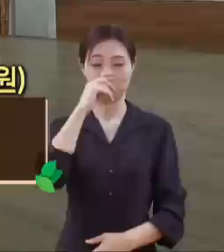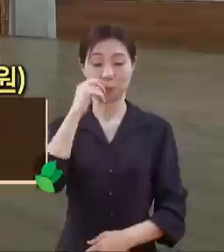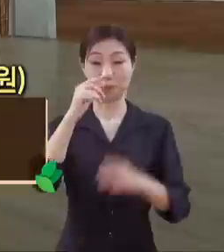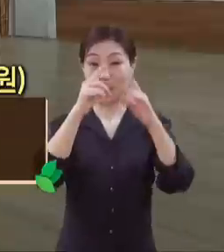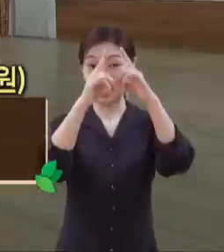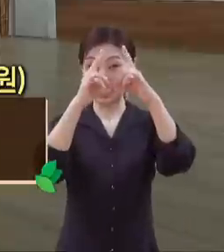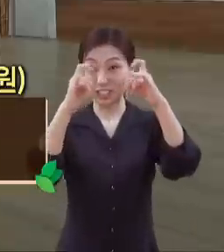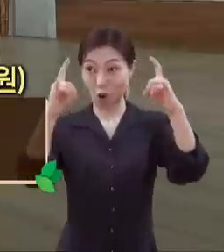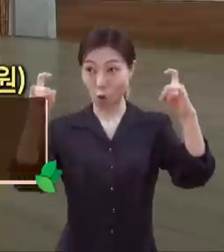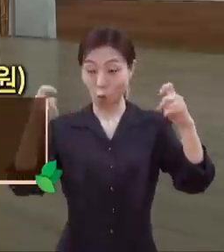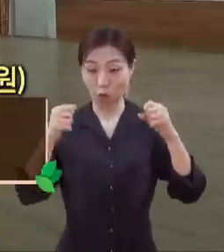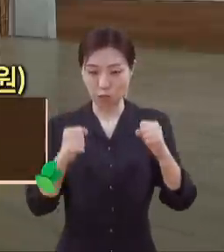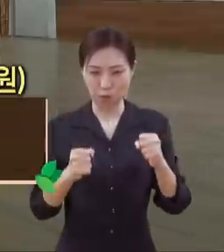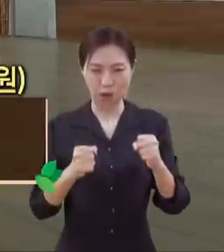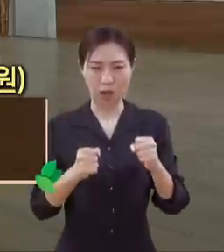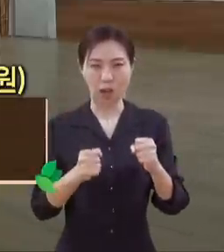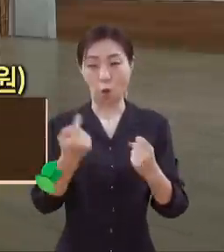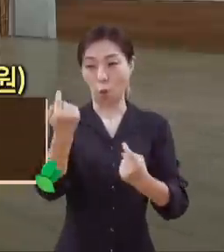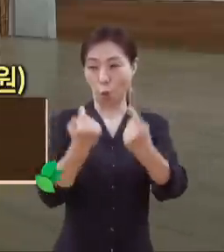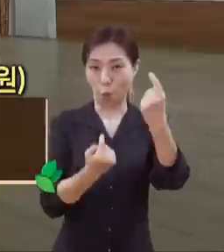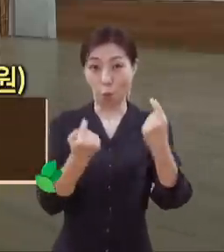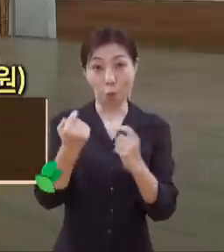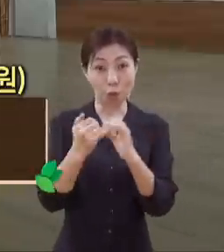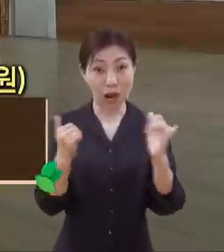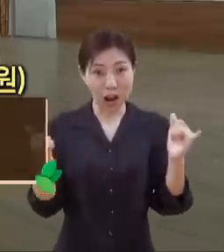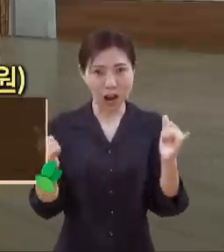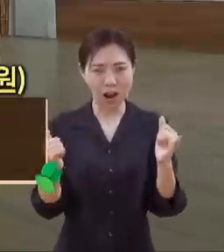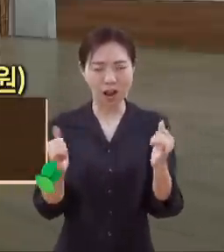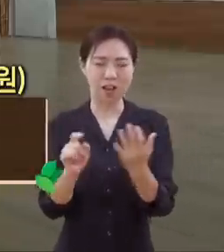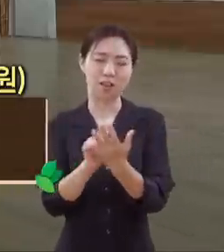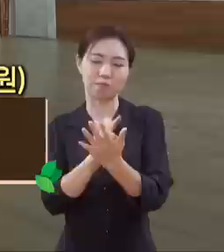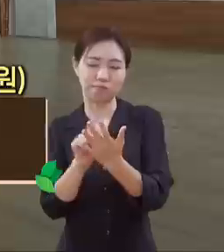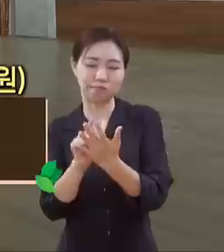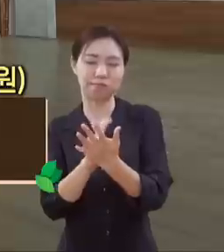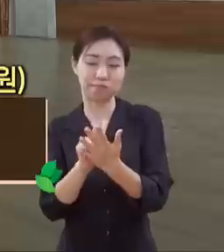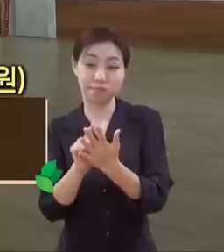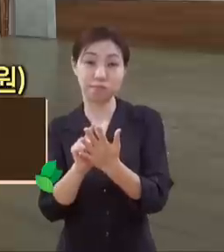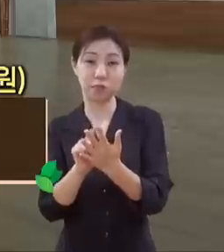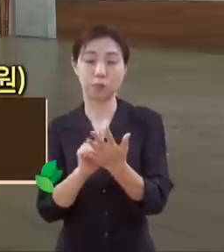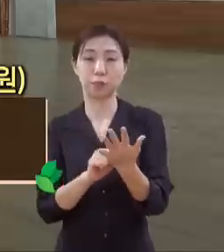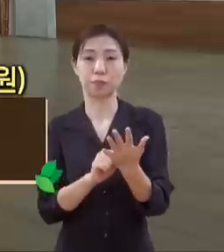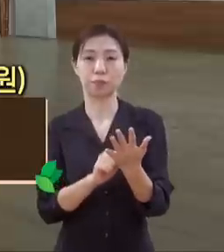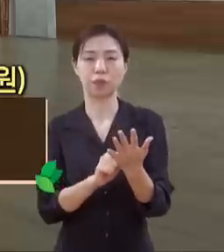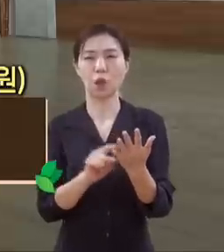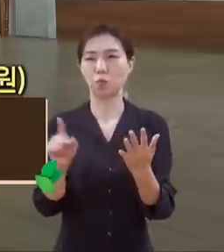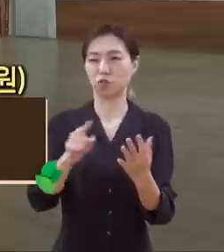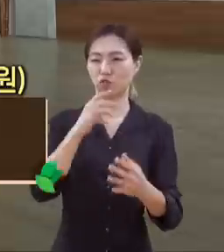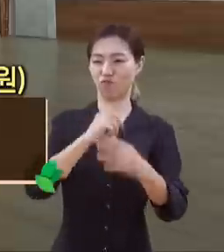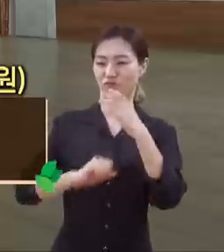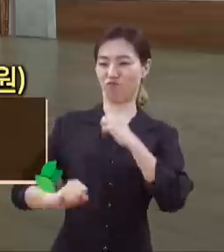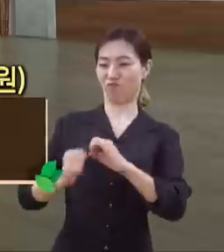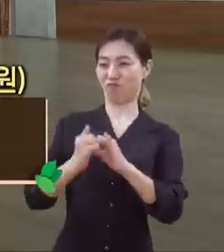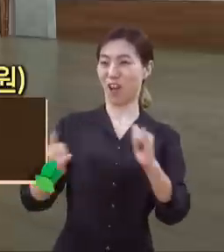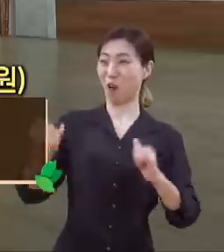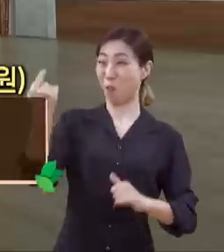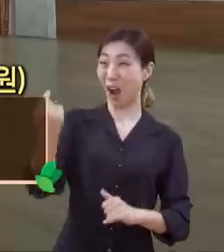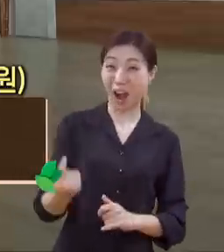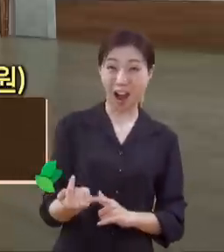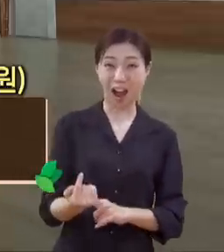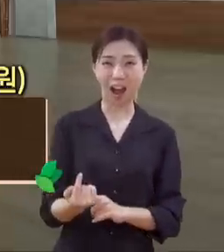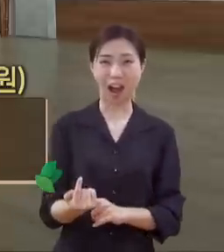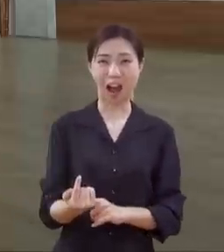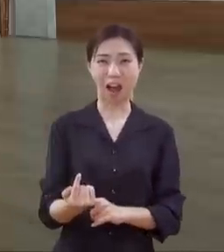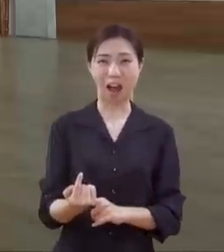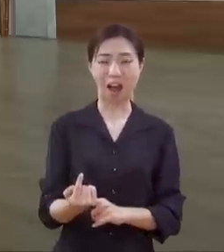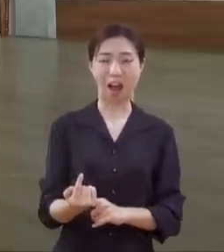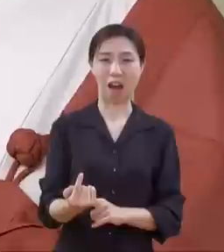여러 사람들하고 얘기 나눠보고 뭐 가끔 뭐 절의 산에 무슨 도사 무슨 도사 하는 사람들이